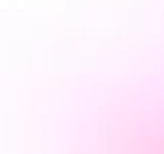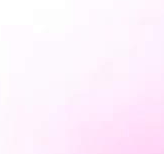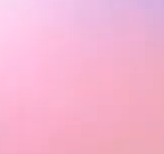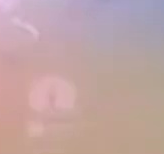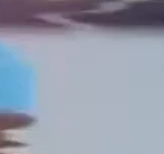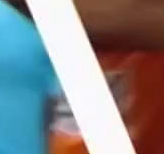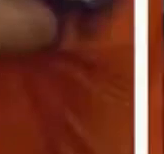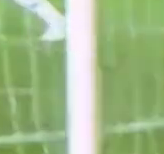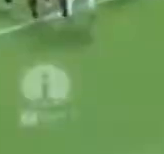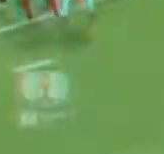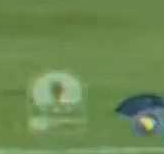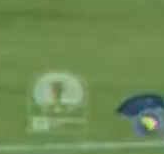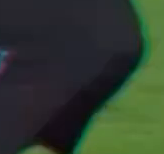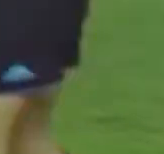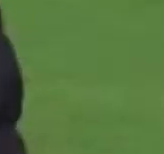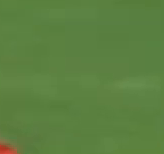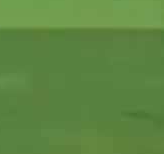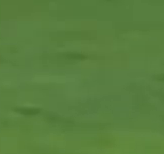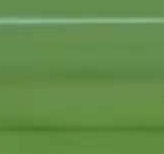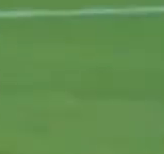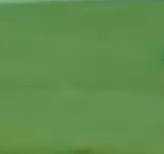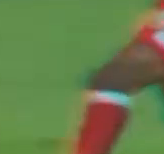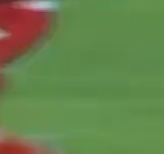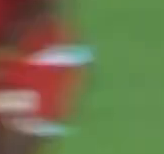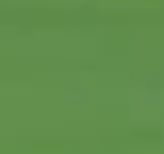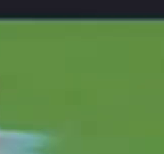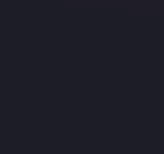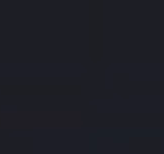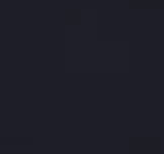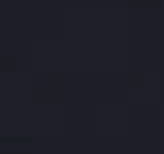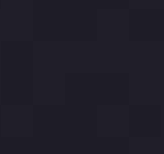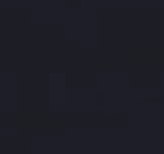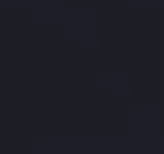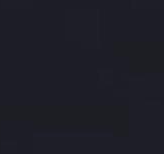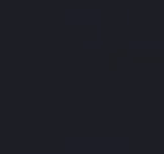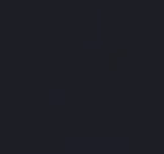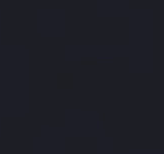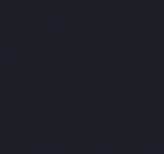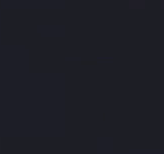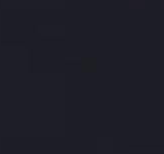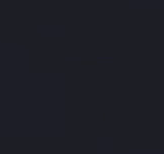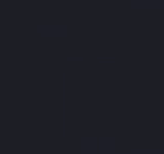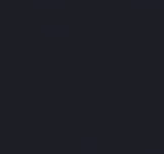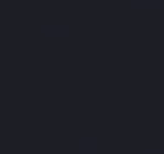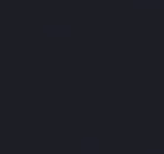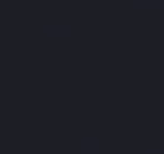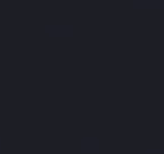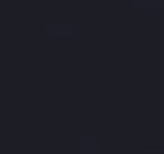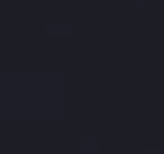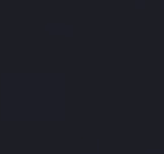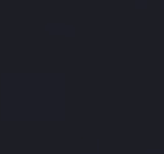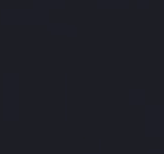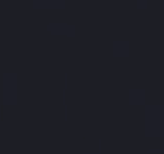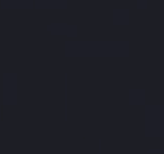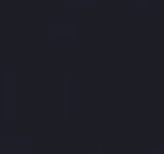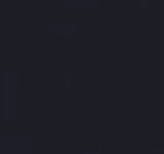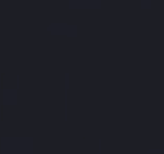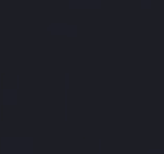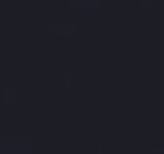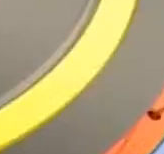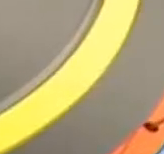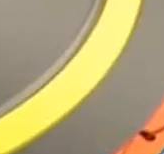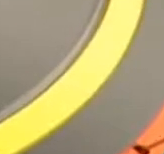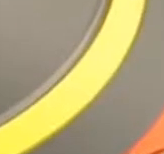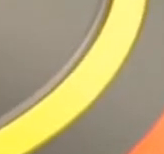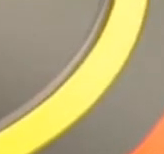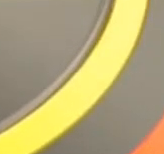leg semi-final clash. The match kicks off at 10 p.m. Catch the action live on KBC Channel 1, your true sports